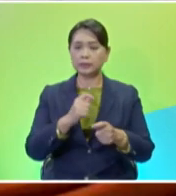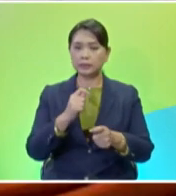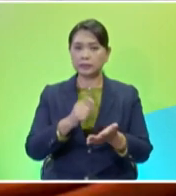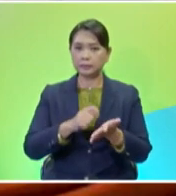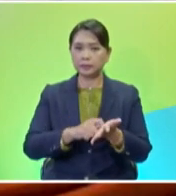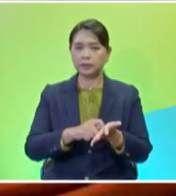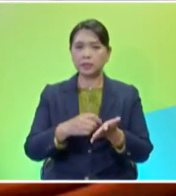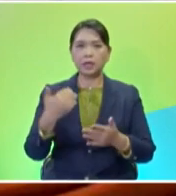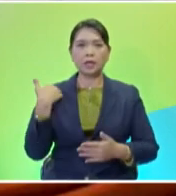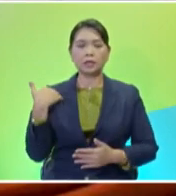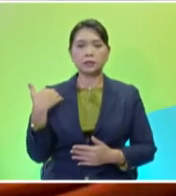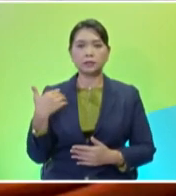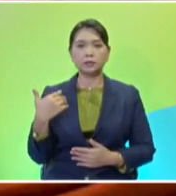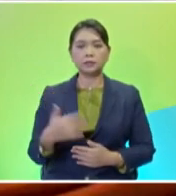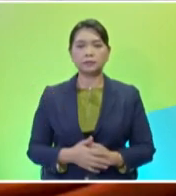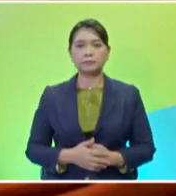Mesir